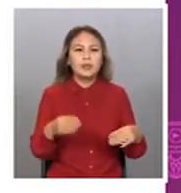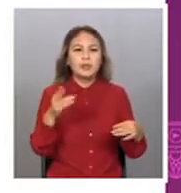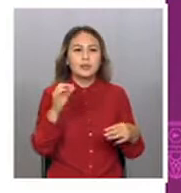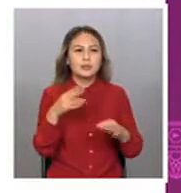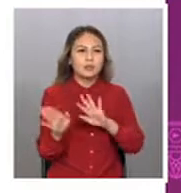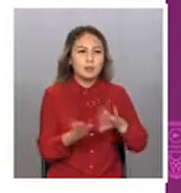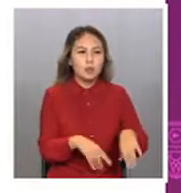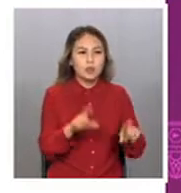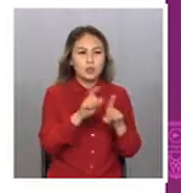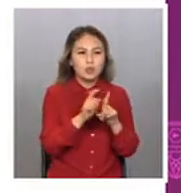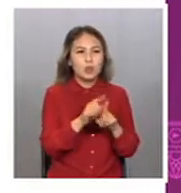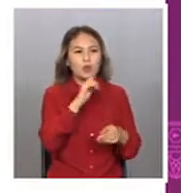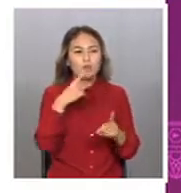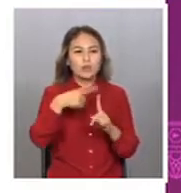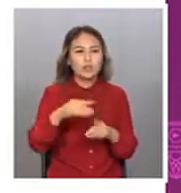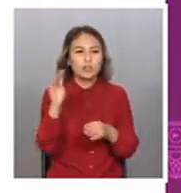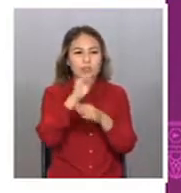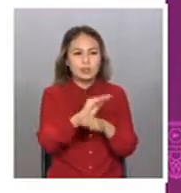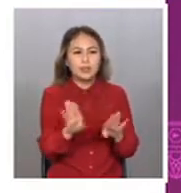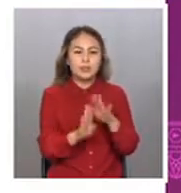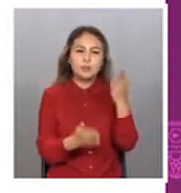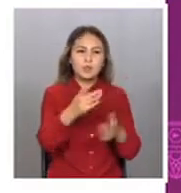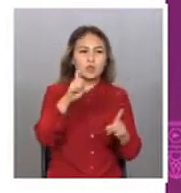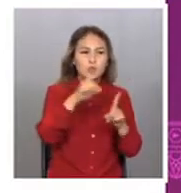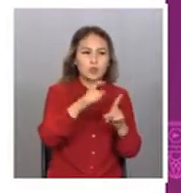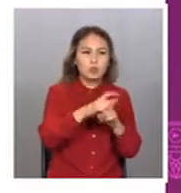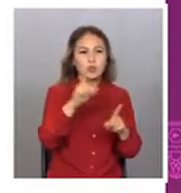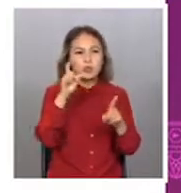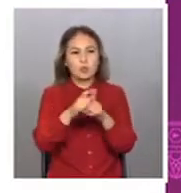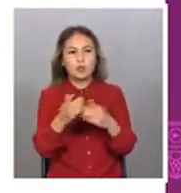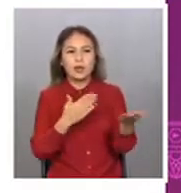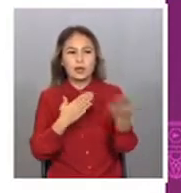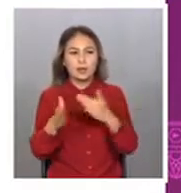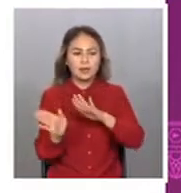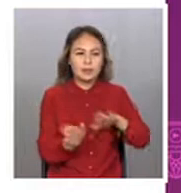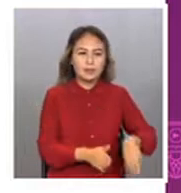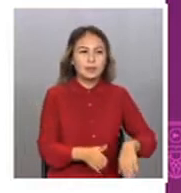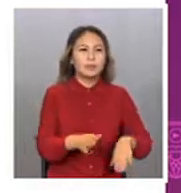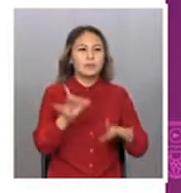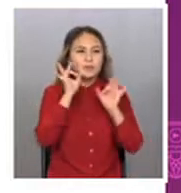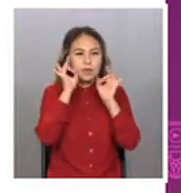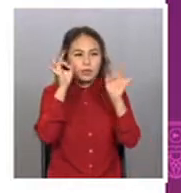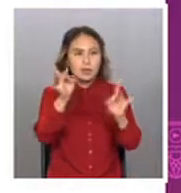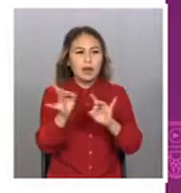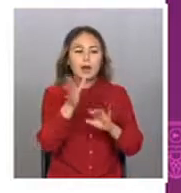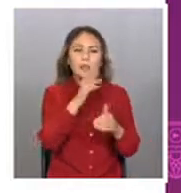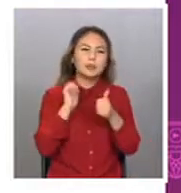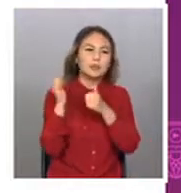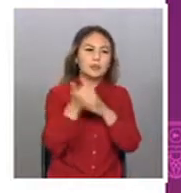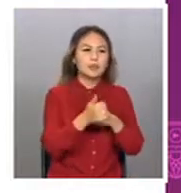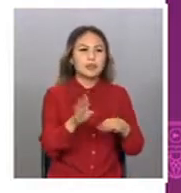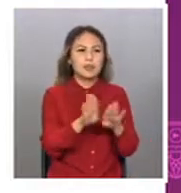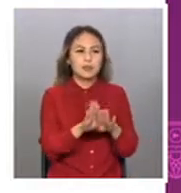ықпал. Сөз бен қосымшаның жігінде, немесе сөз бен сөздің аралығында кейінгі дыбыстың